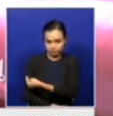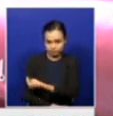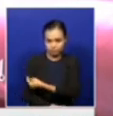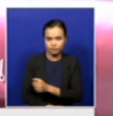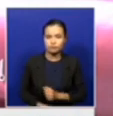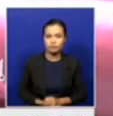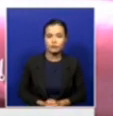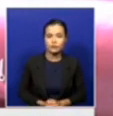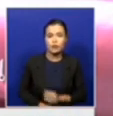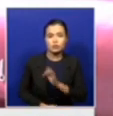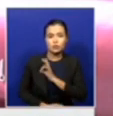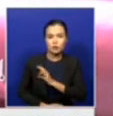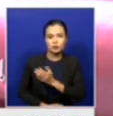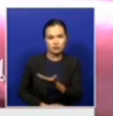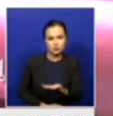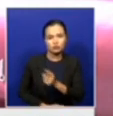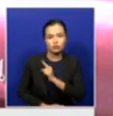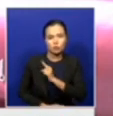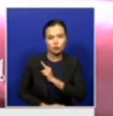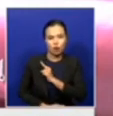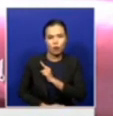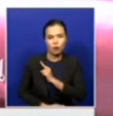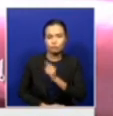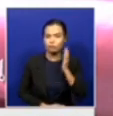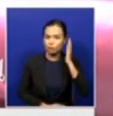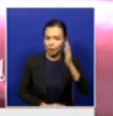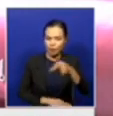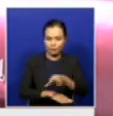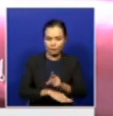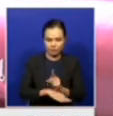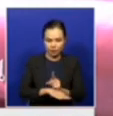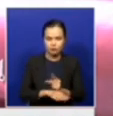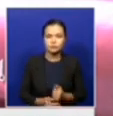จะมีสมาชิกท่านอื่นได้กราบเรียนท่านประธานต่อไป